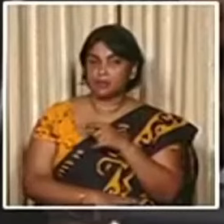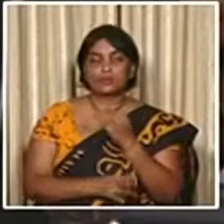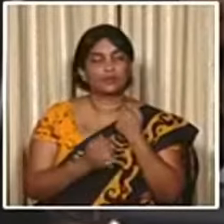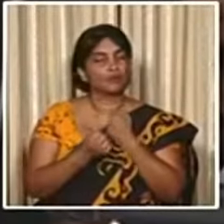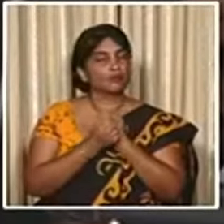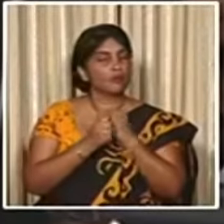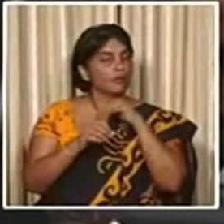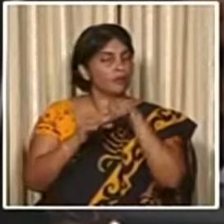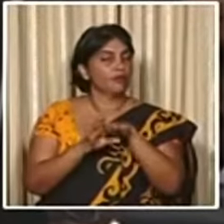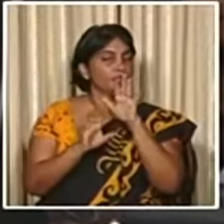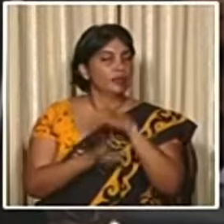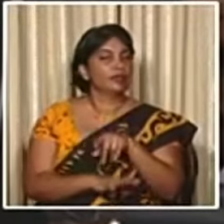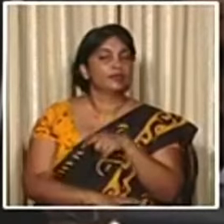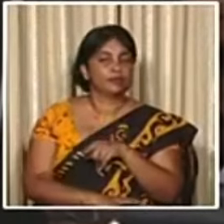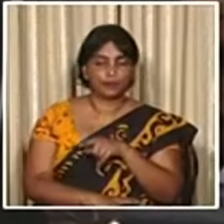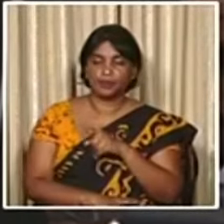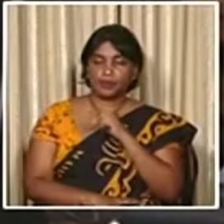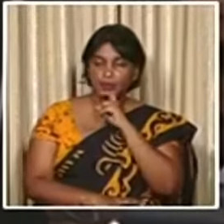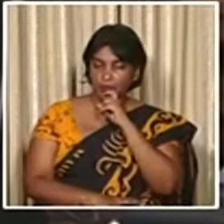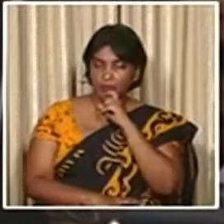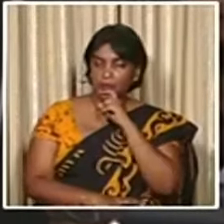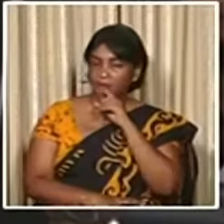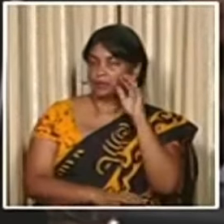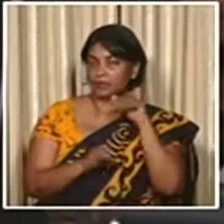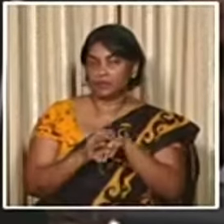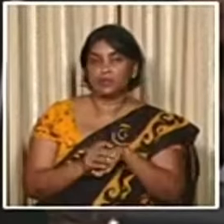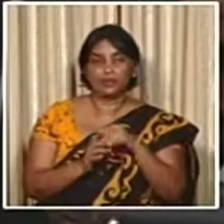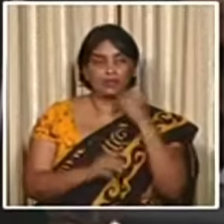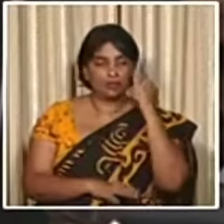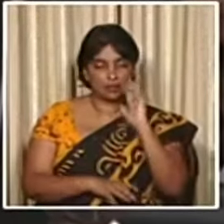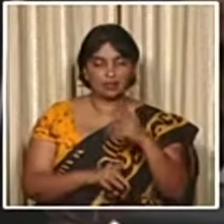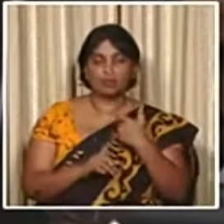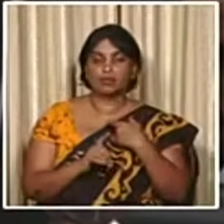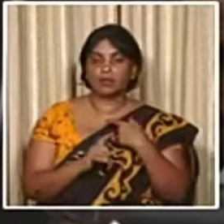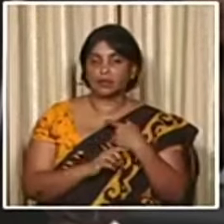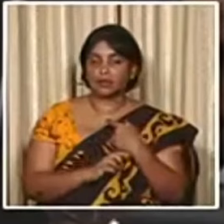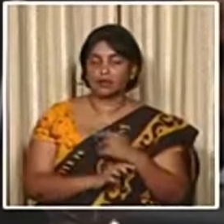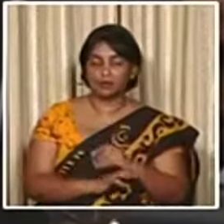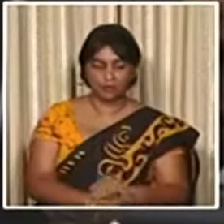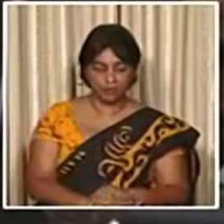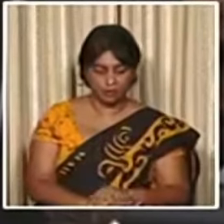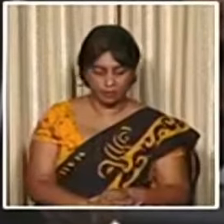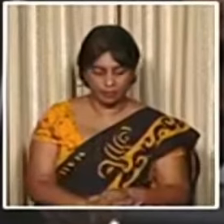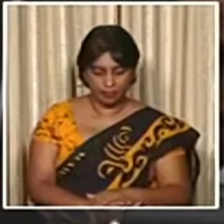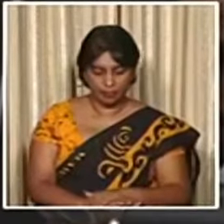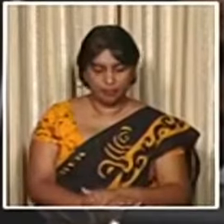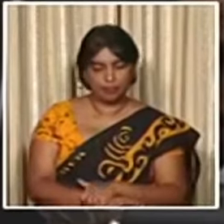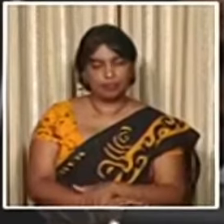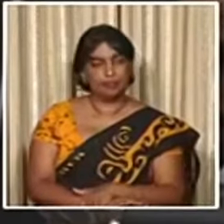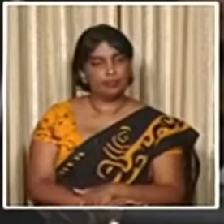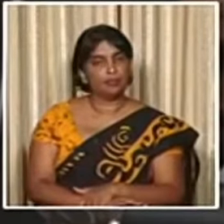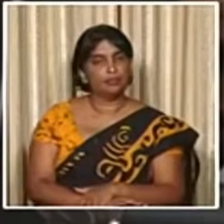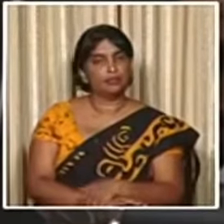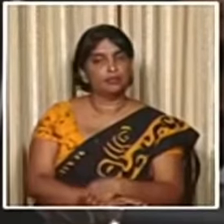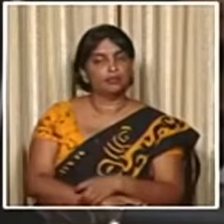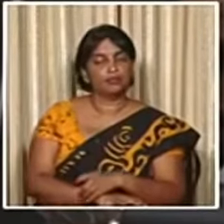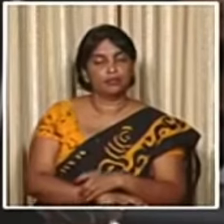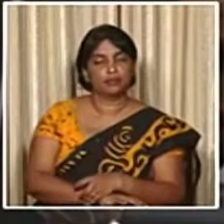බැඳ තබන නඩු තීන්දුවක්. That is judgment in rem. සාමාන්‍යයෙන් අනිත් නඩුවල තියෙන්නේ judgment in personam.